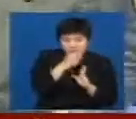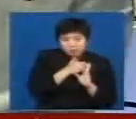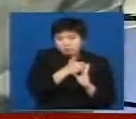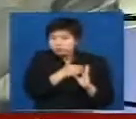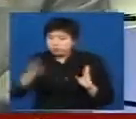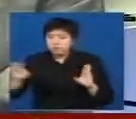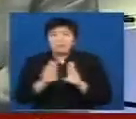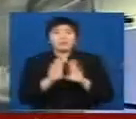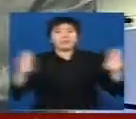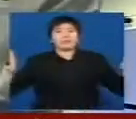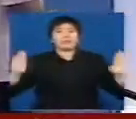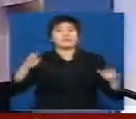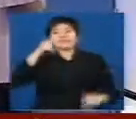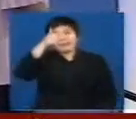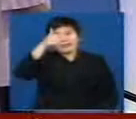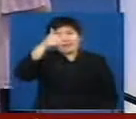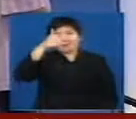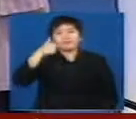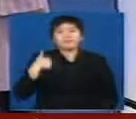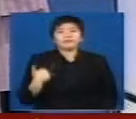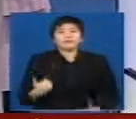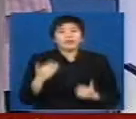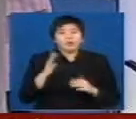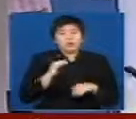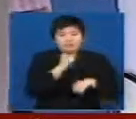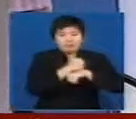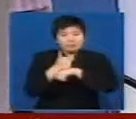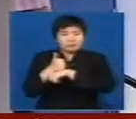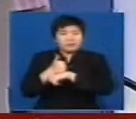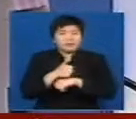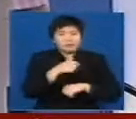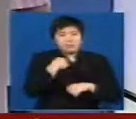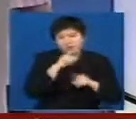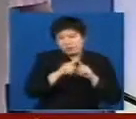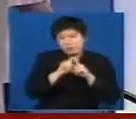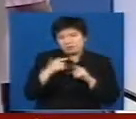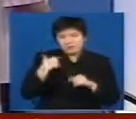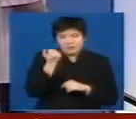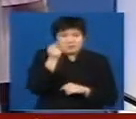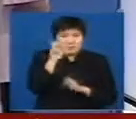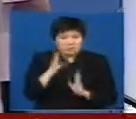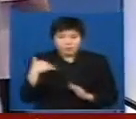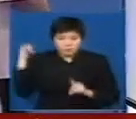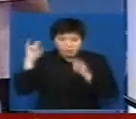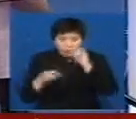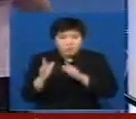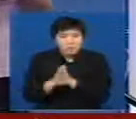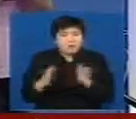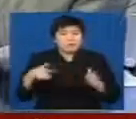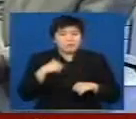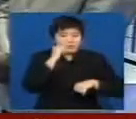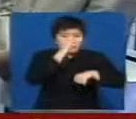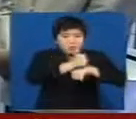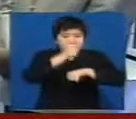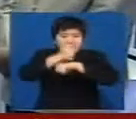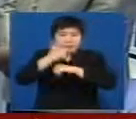าศูนย์ประชุมก็เป็นของเรา ผู้นำประเทศ43คนนะมาอยู่ในที่เดียวกันเนี่ยไม่มีบ่อยนะฮ ะ ในโลกนี้ไม่มีบ่อยแล้วก็ระดับผู้น